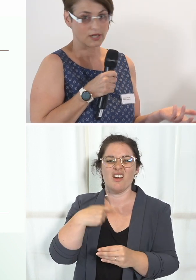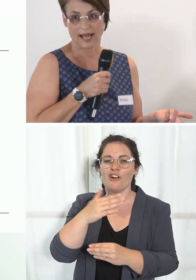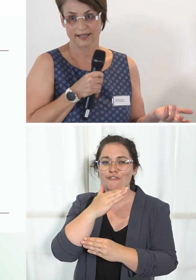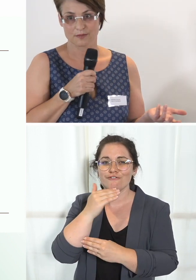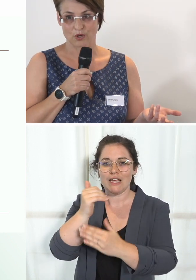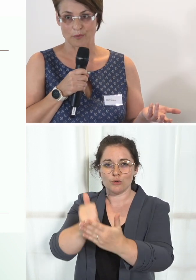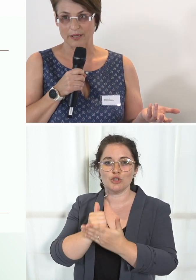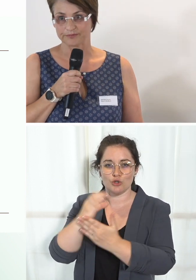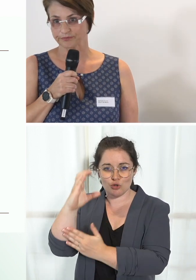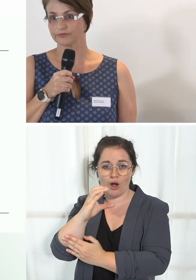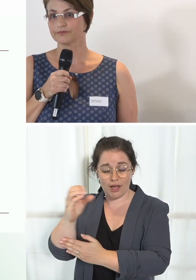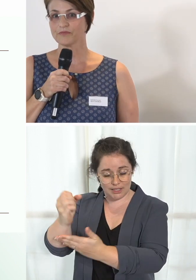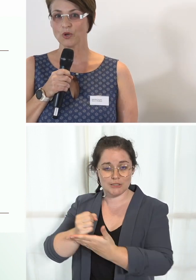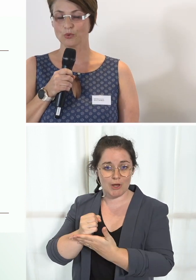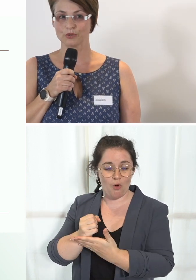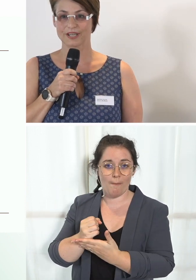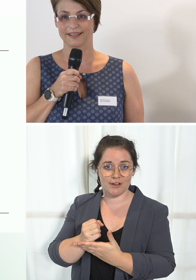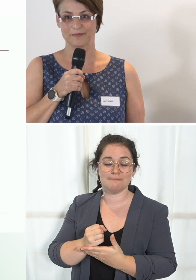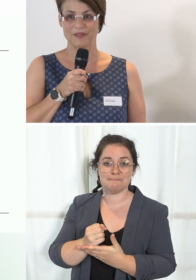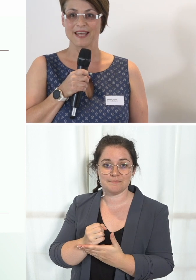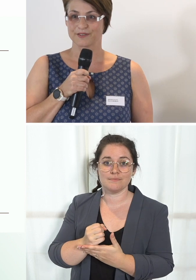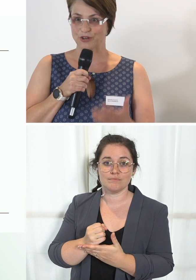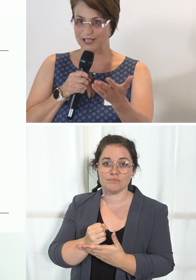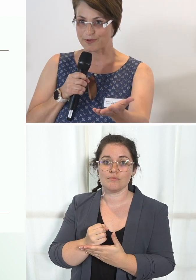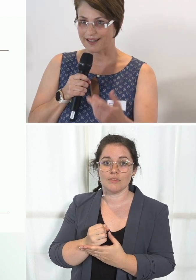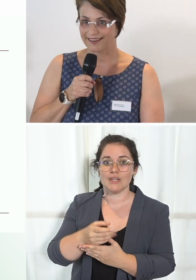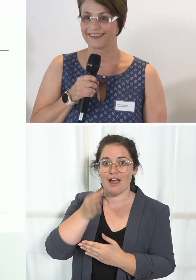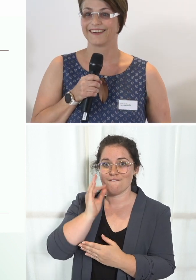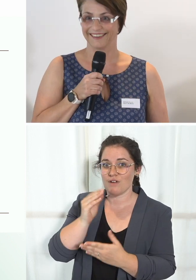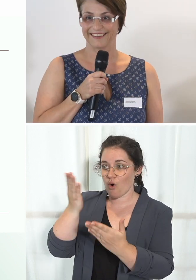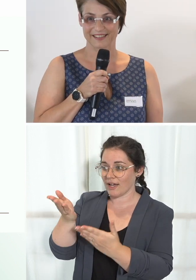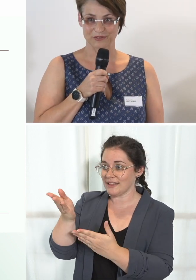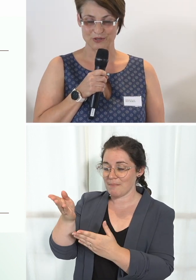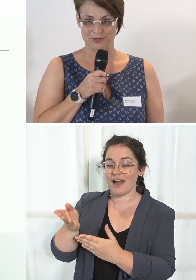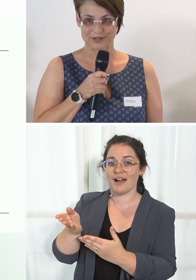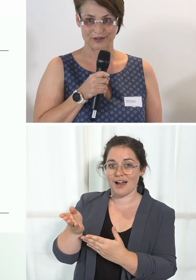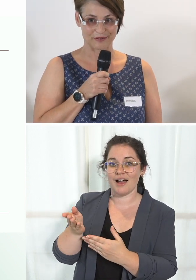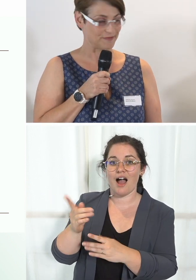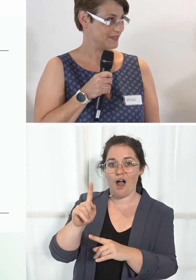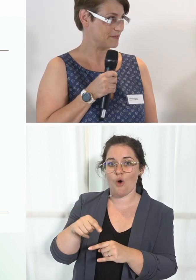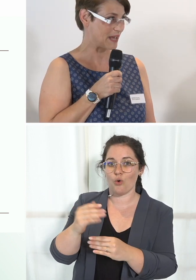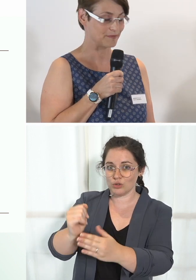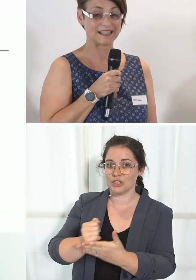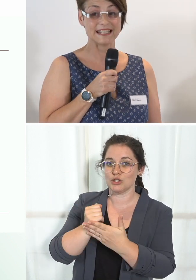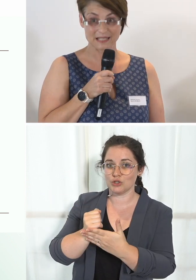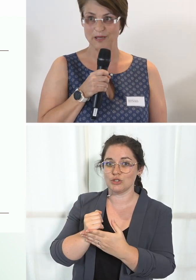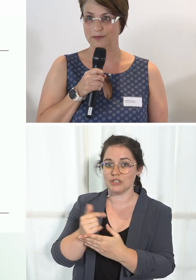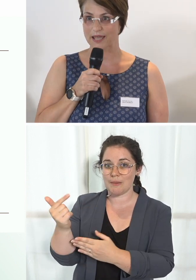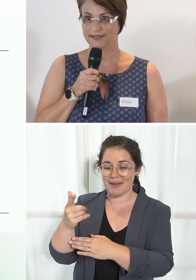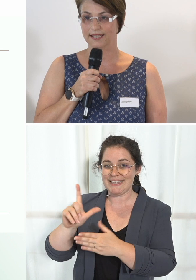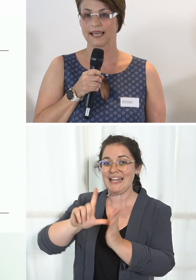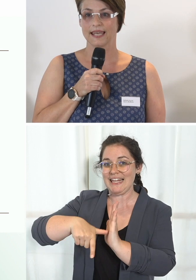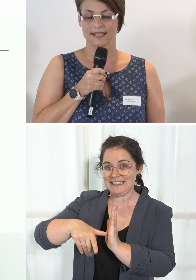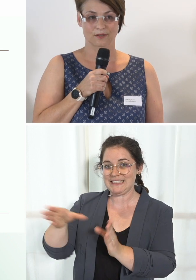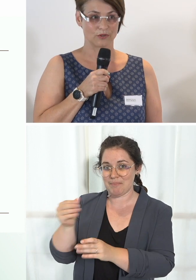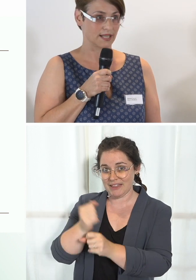Unterstützung von der Caritas bekommen. Und die Frau Rittberger unterstützt auch die beiden Linzer